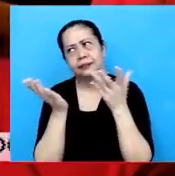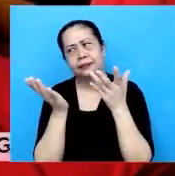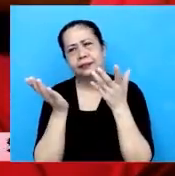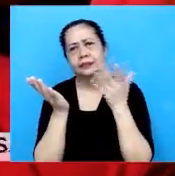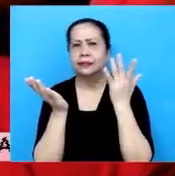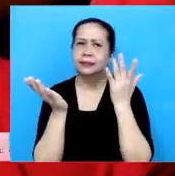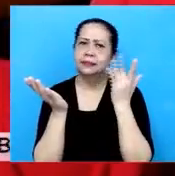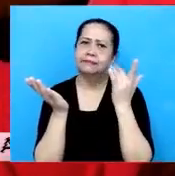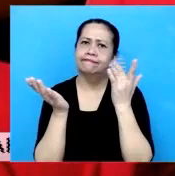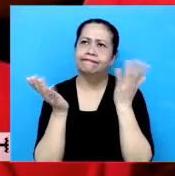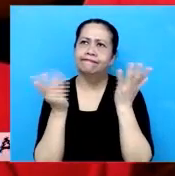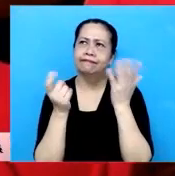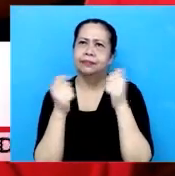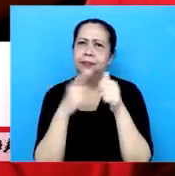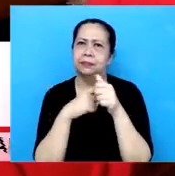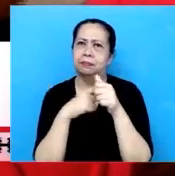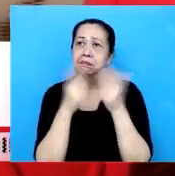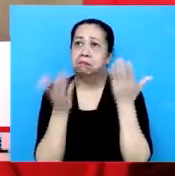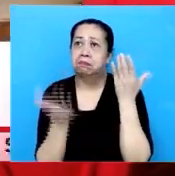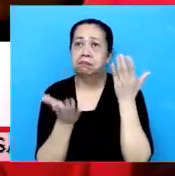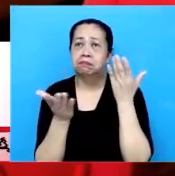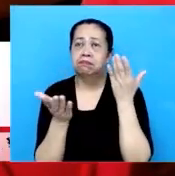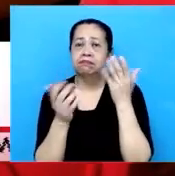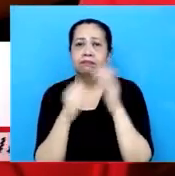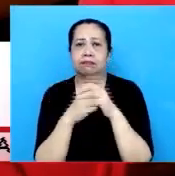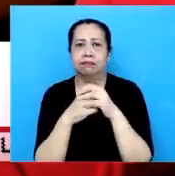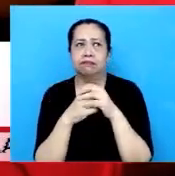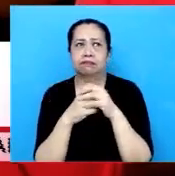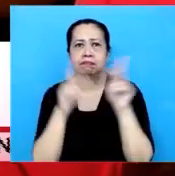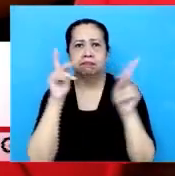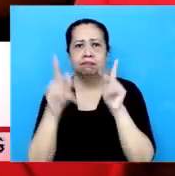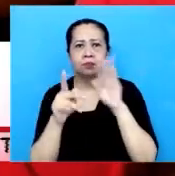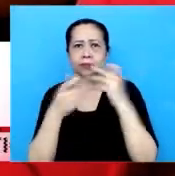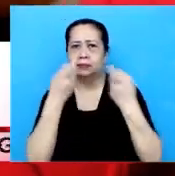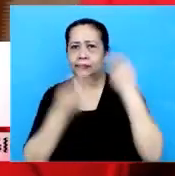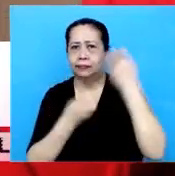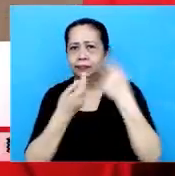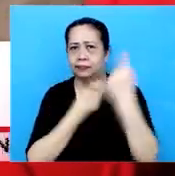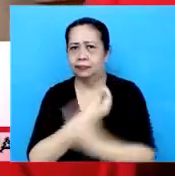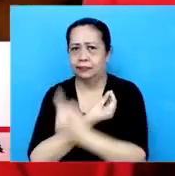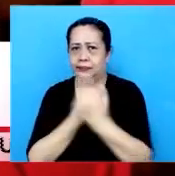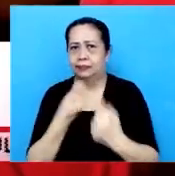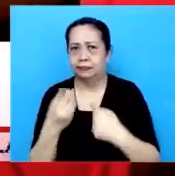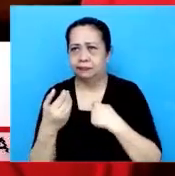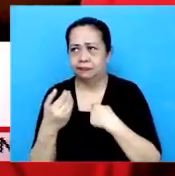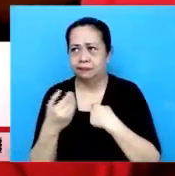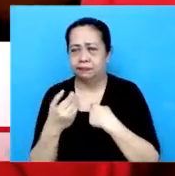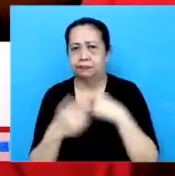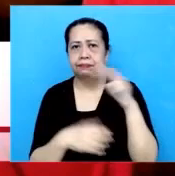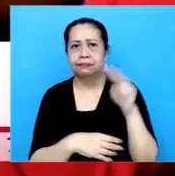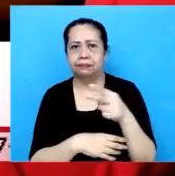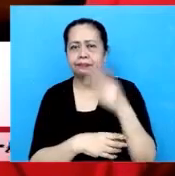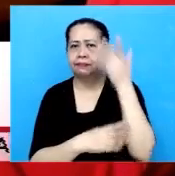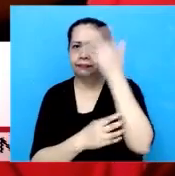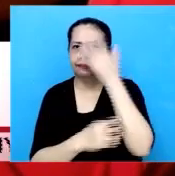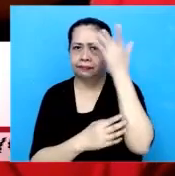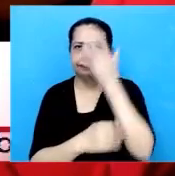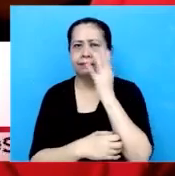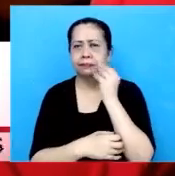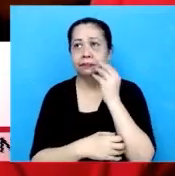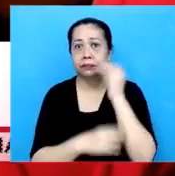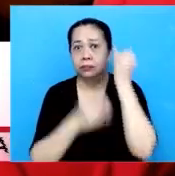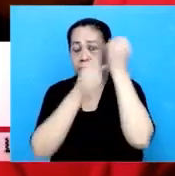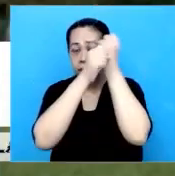na first, baka husgahan ako ng maraming tao. Pangalawa, yung trauma kasi na pinagdaanan ko.